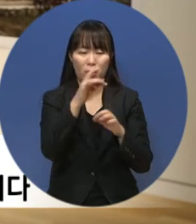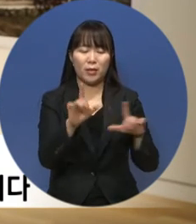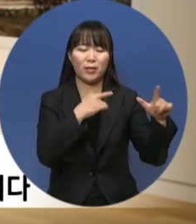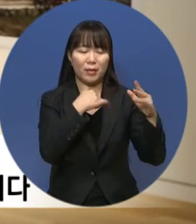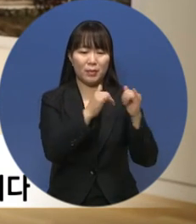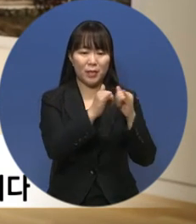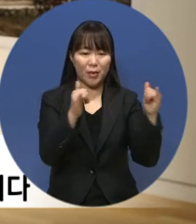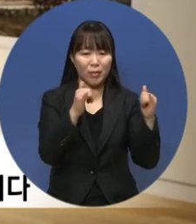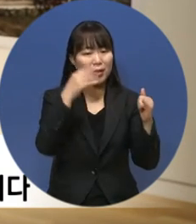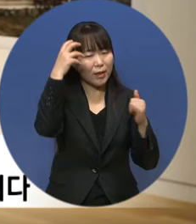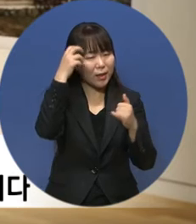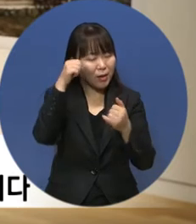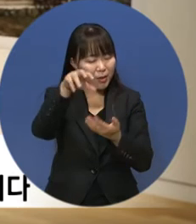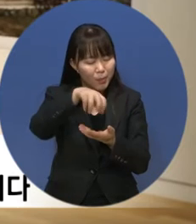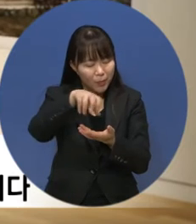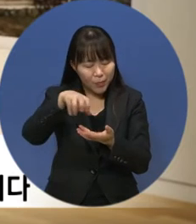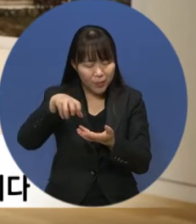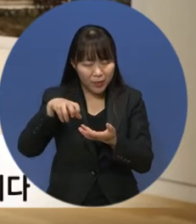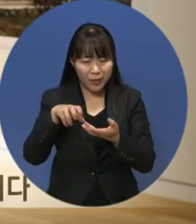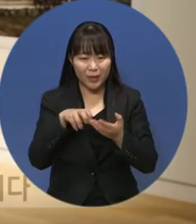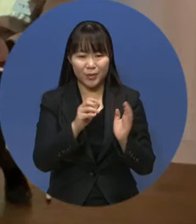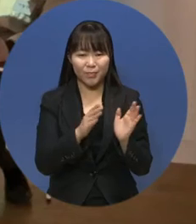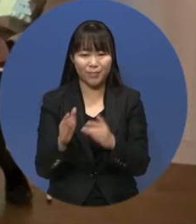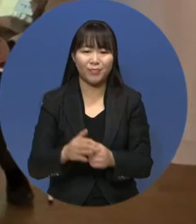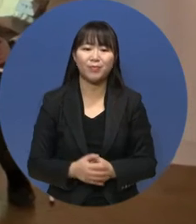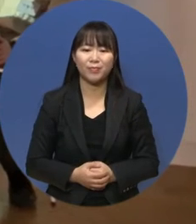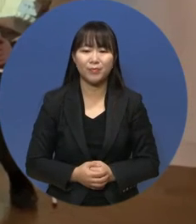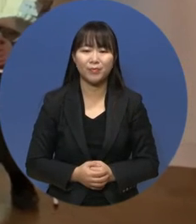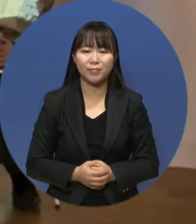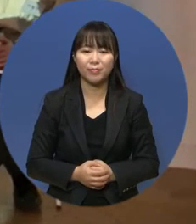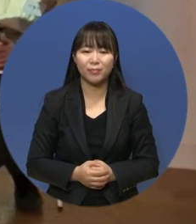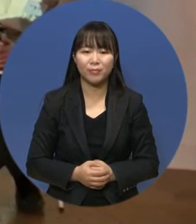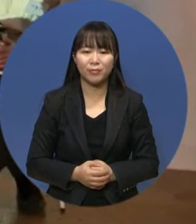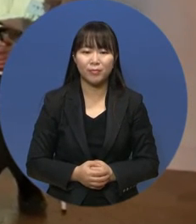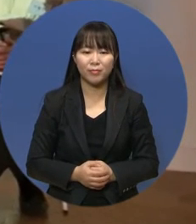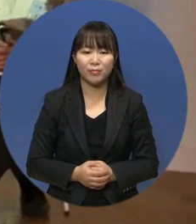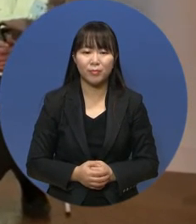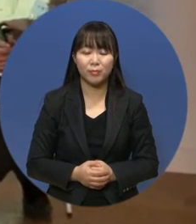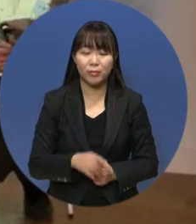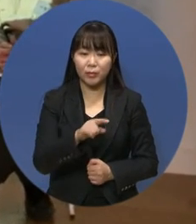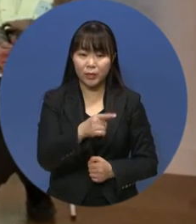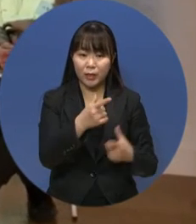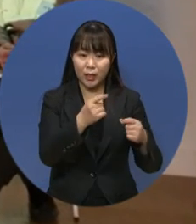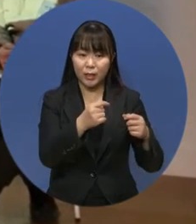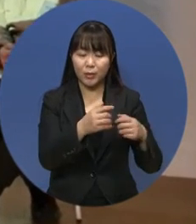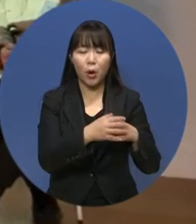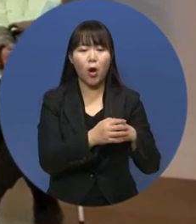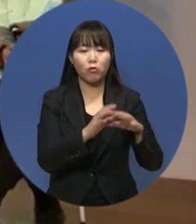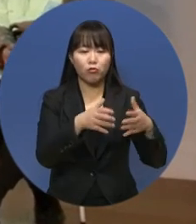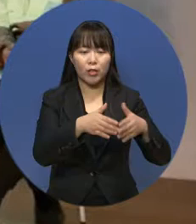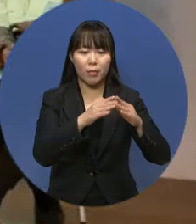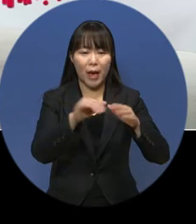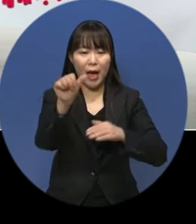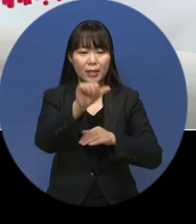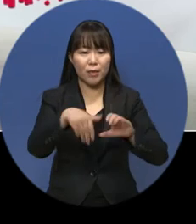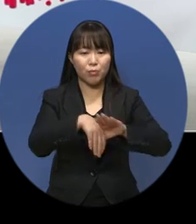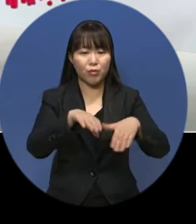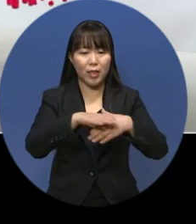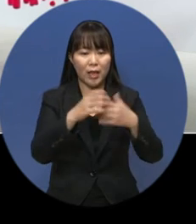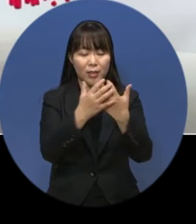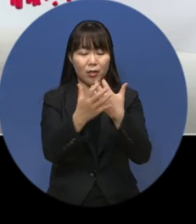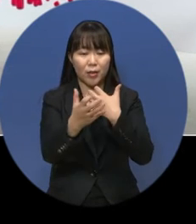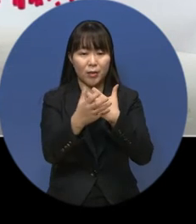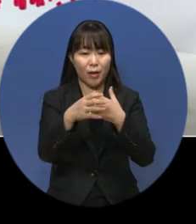기업들을 수집하고 채집 하게 됐습니다 내수 링 연합 aaa 는 국립아시아문화전당 에서